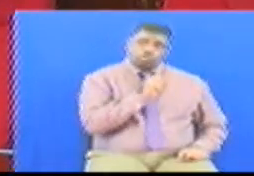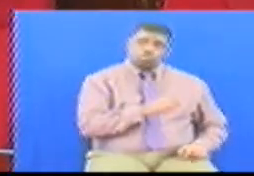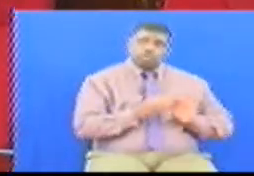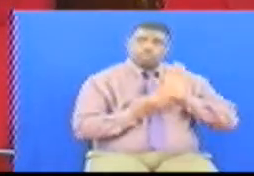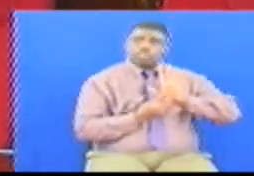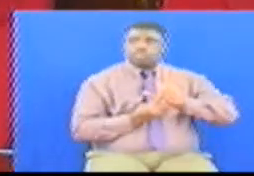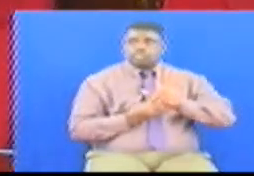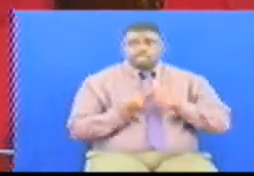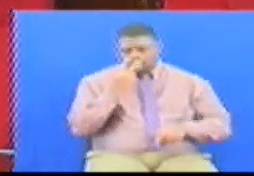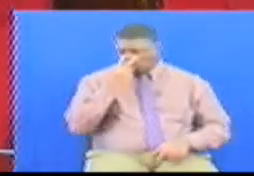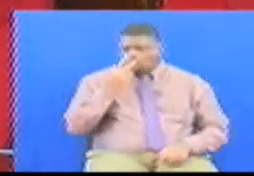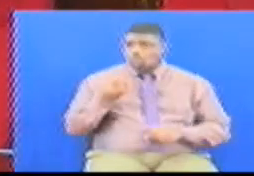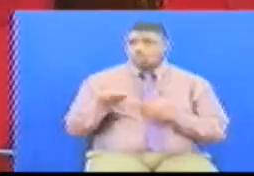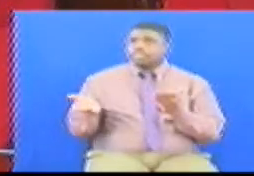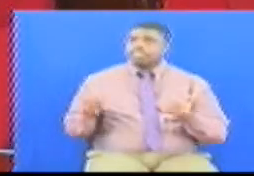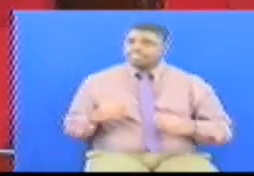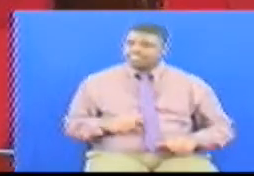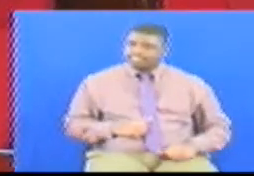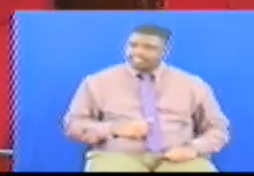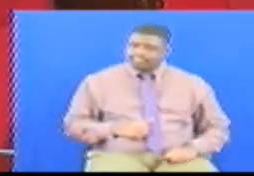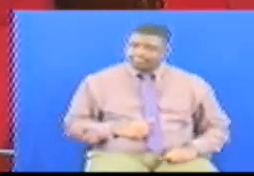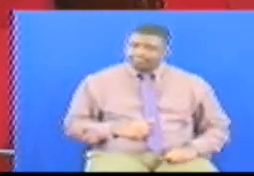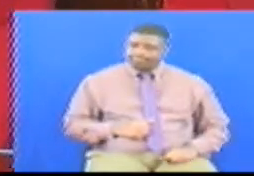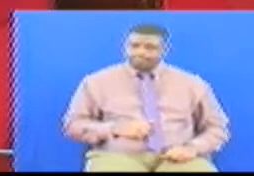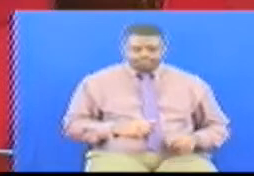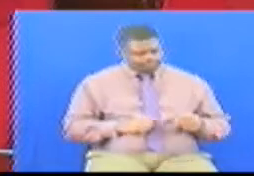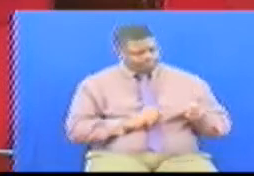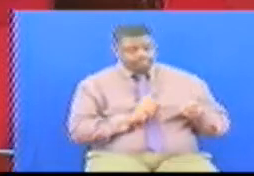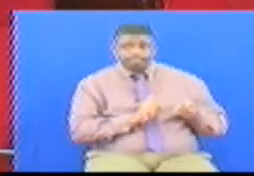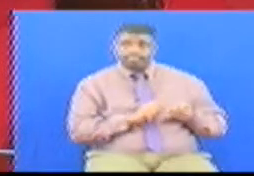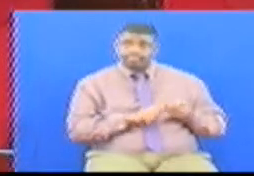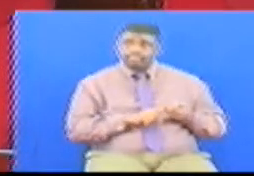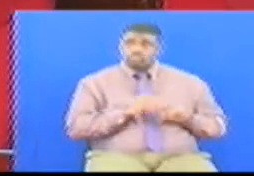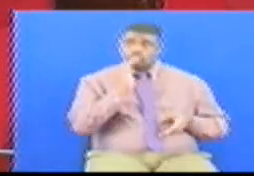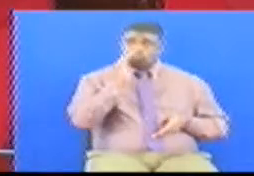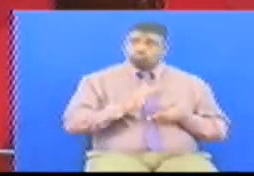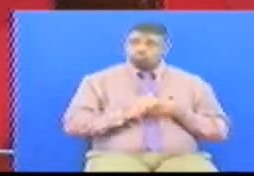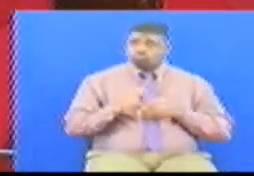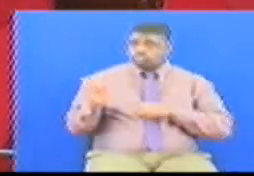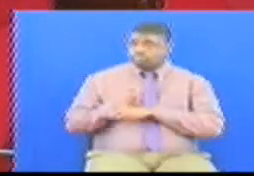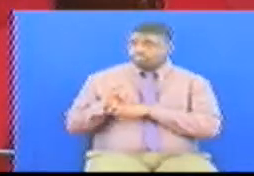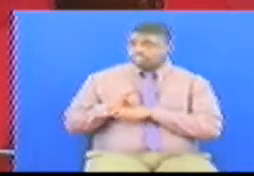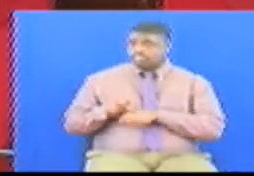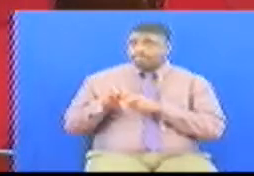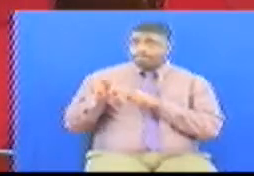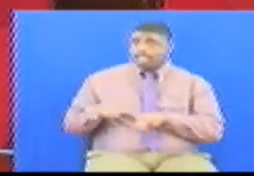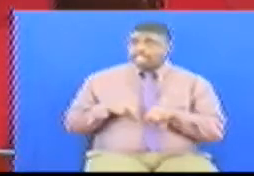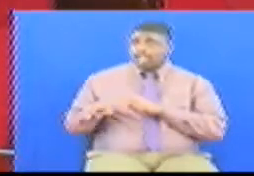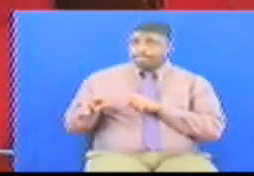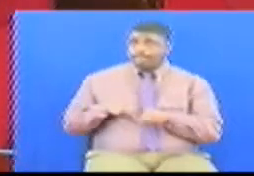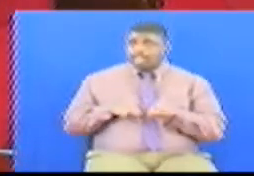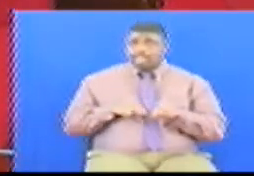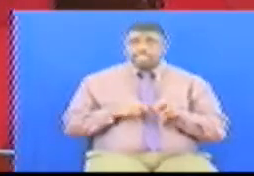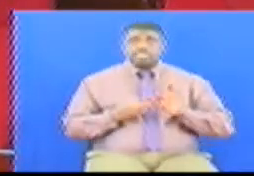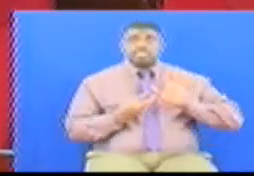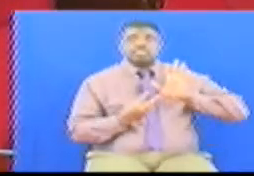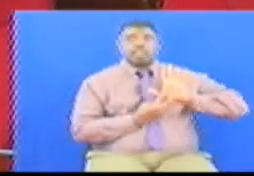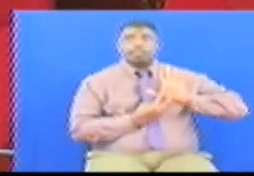ambazo hazikuonekana. B, dosari katika usimamizi wa mikataba ambapo katika mikataba